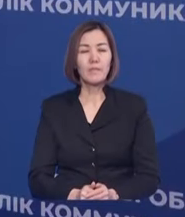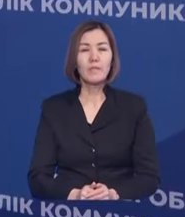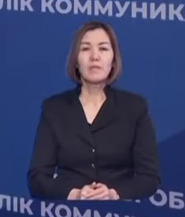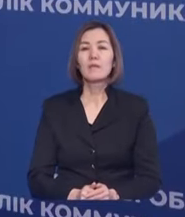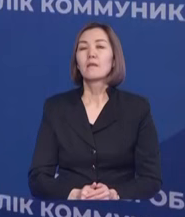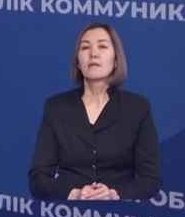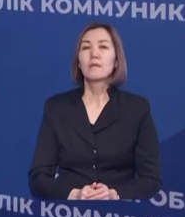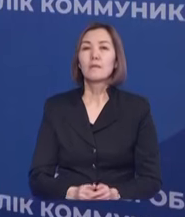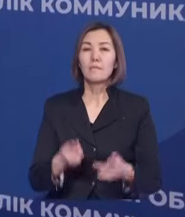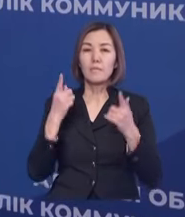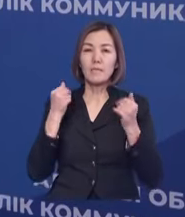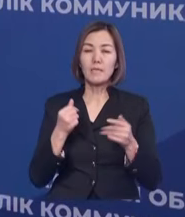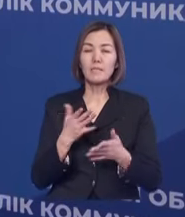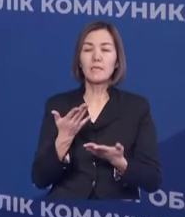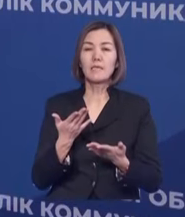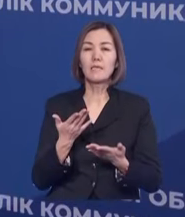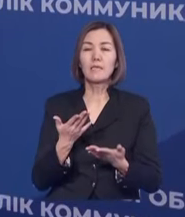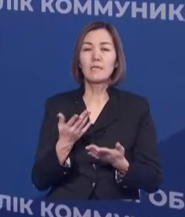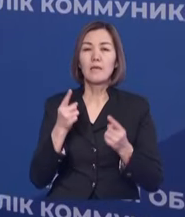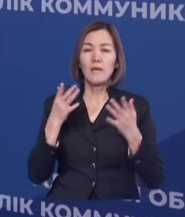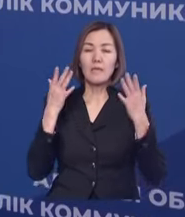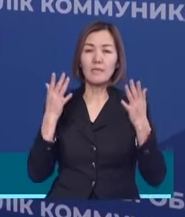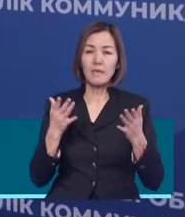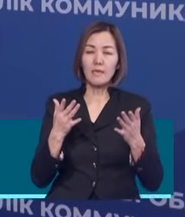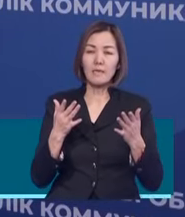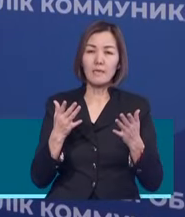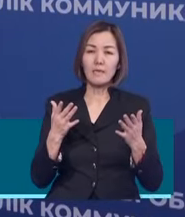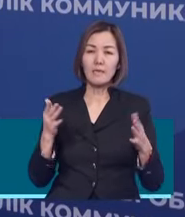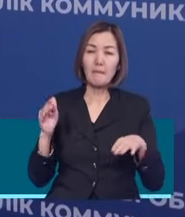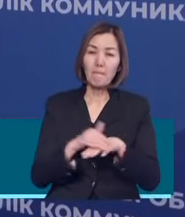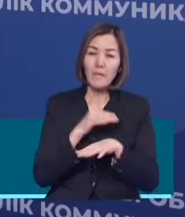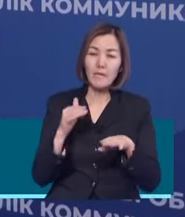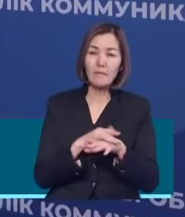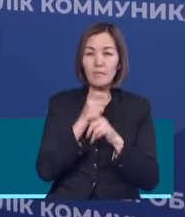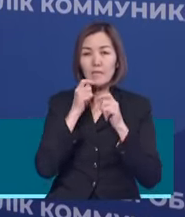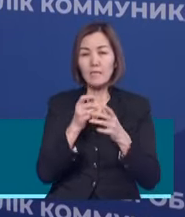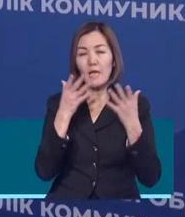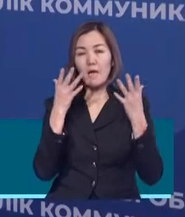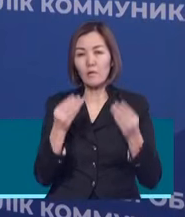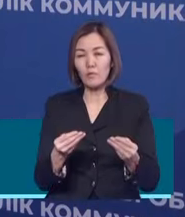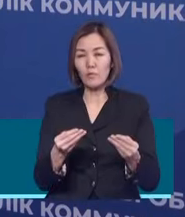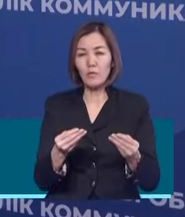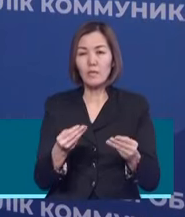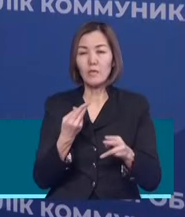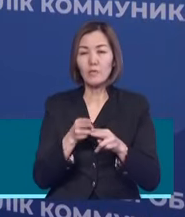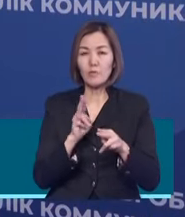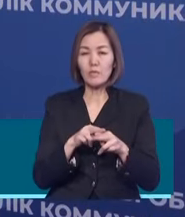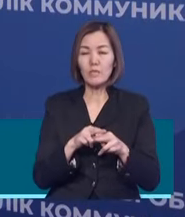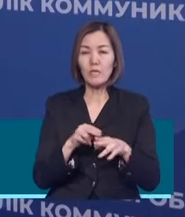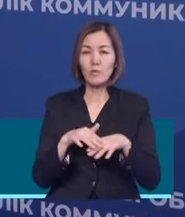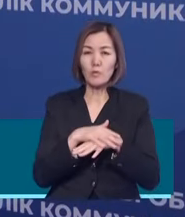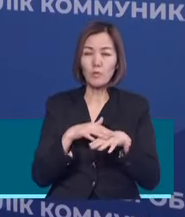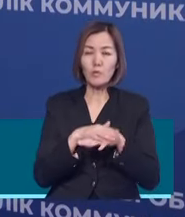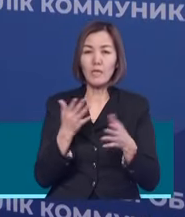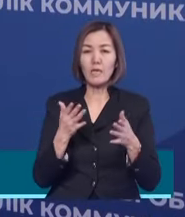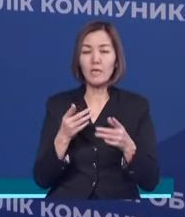Білесіздер, бұл Алла Тағаланың жер бетіне рахым мейірімділігі түскен ай, олақ ай болғандықтан, сондықтан тұрғындарға,